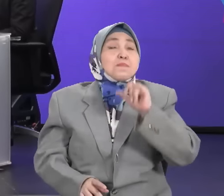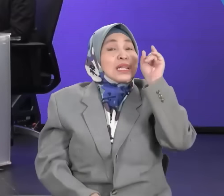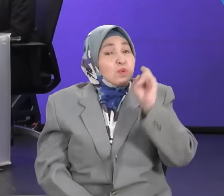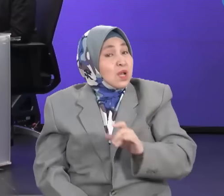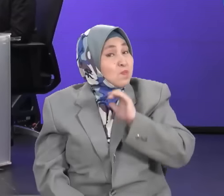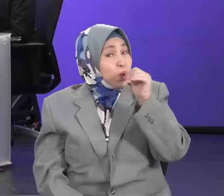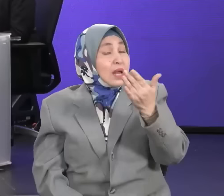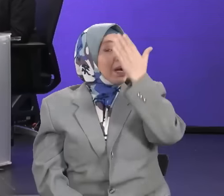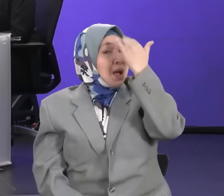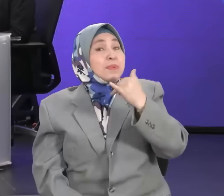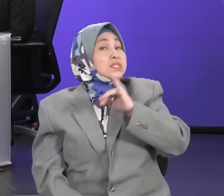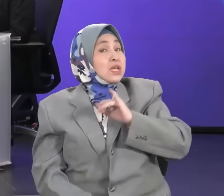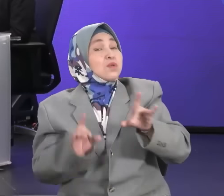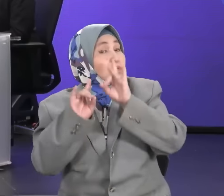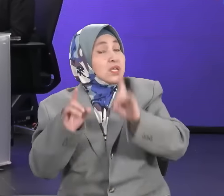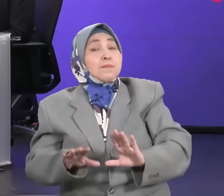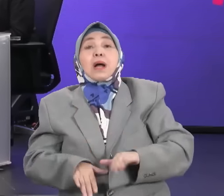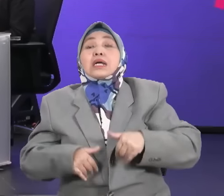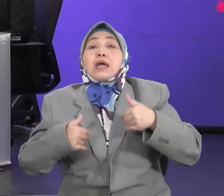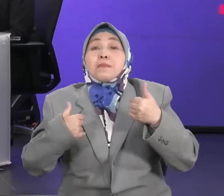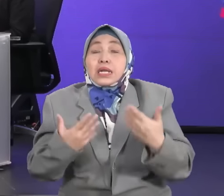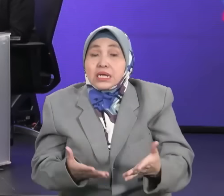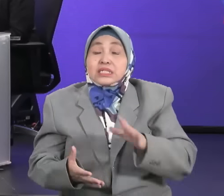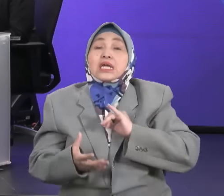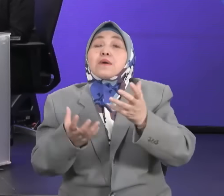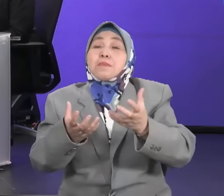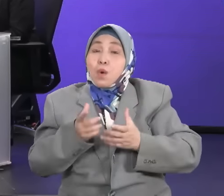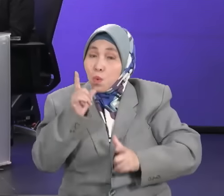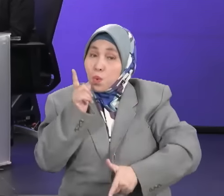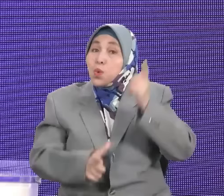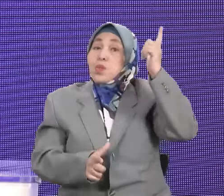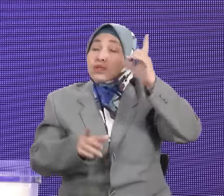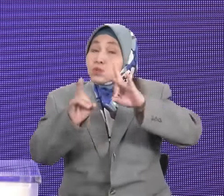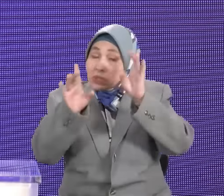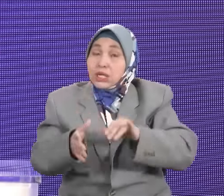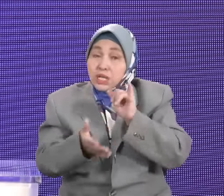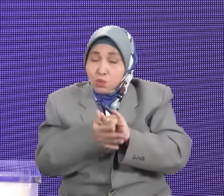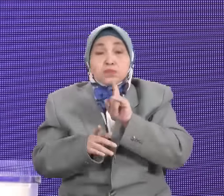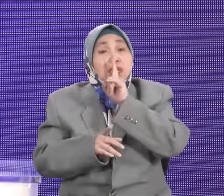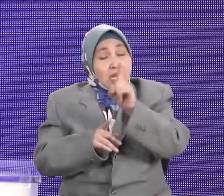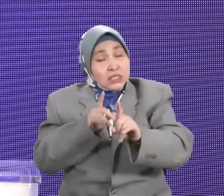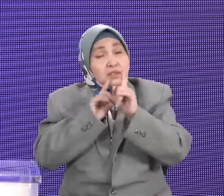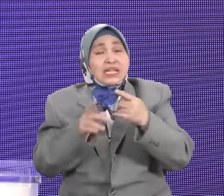bukannya menghapus saya diuji Tetapi bagaimana saya mau lulus ujian Nah itu sebenarnya